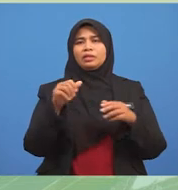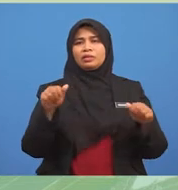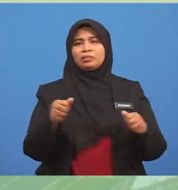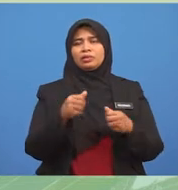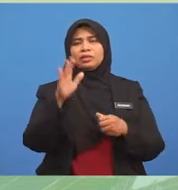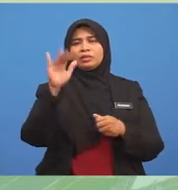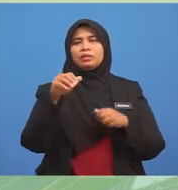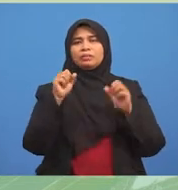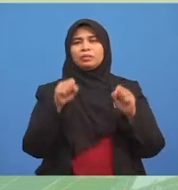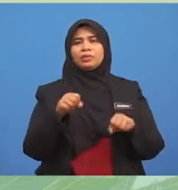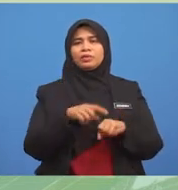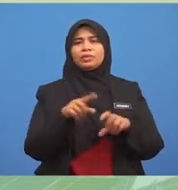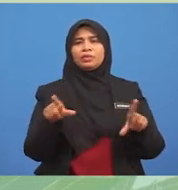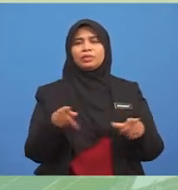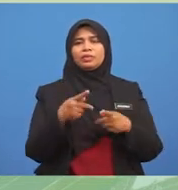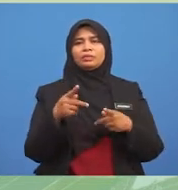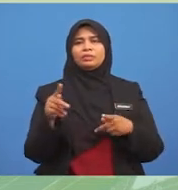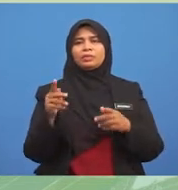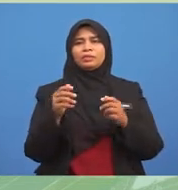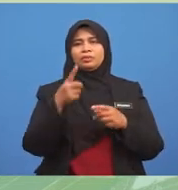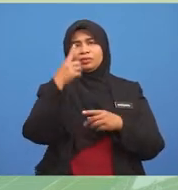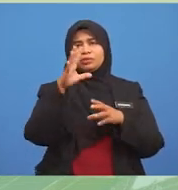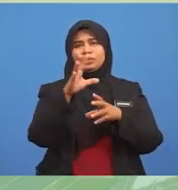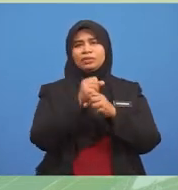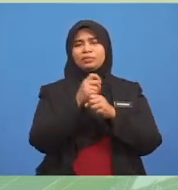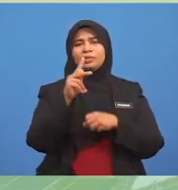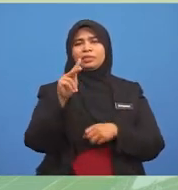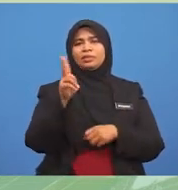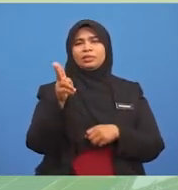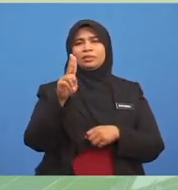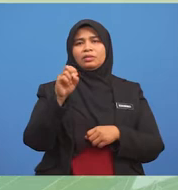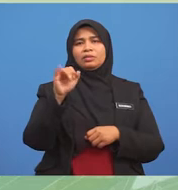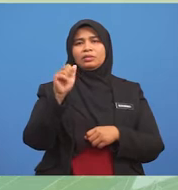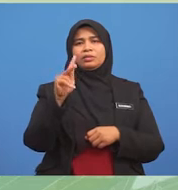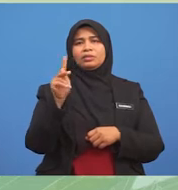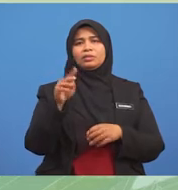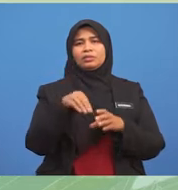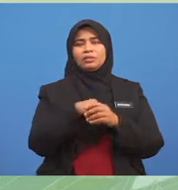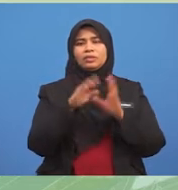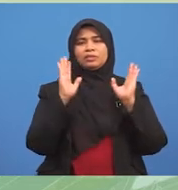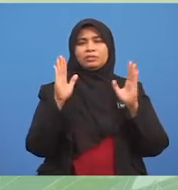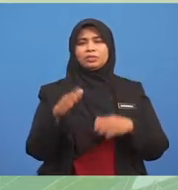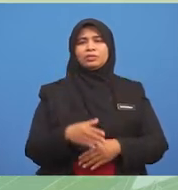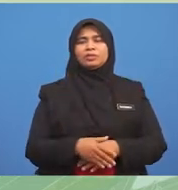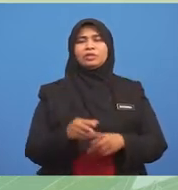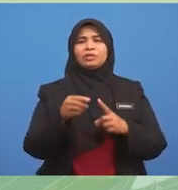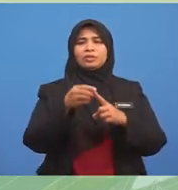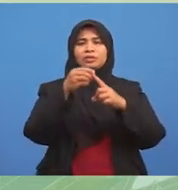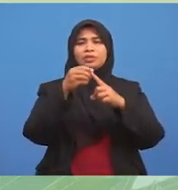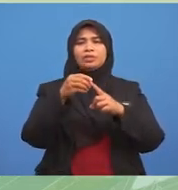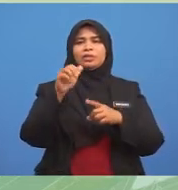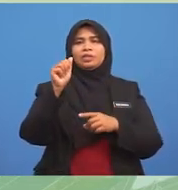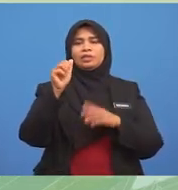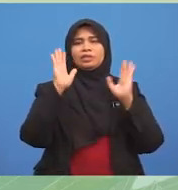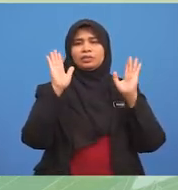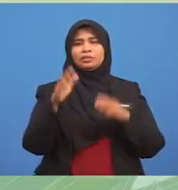dilakukan untuk mencapai khusyuk dalam solat, kecuali A. solat dalam keadaan yang tenang,